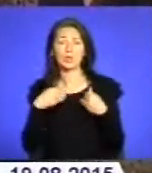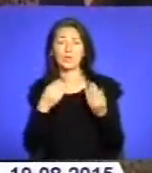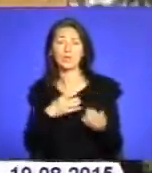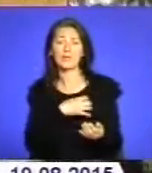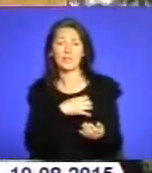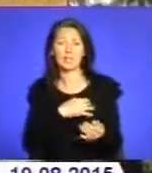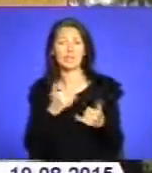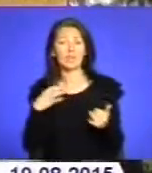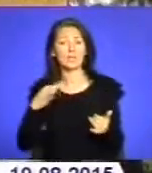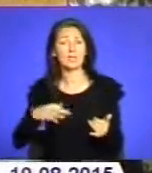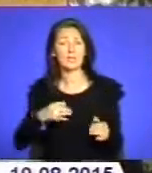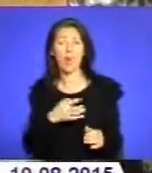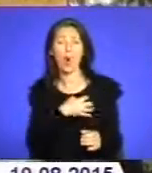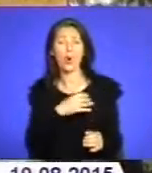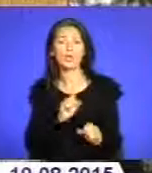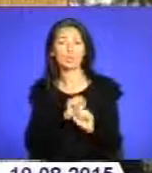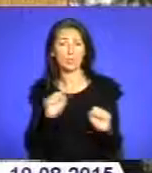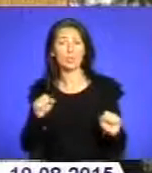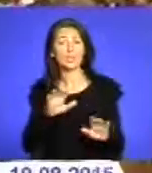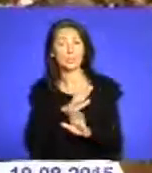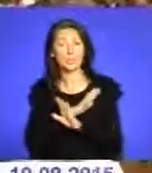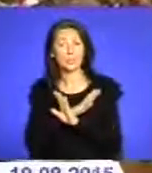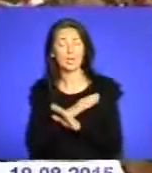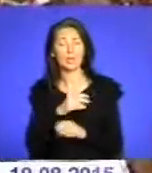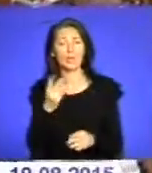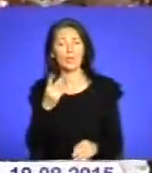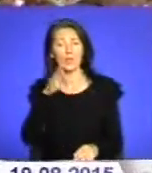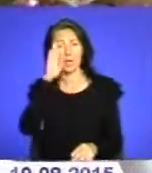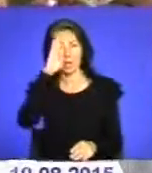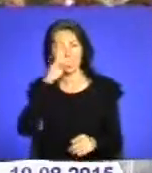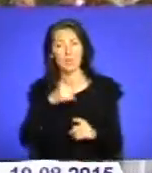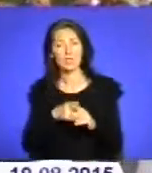орден за мужність посмертно. Двоє братів і бабуся, яка його